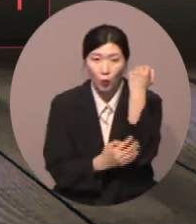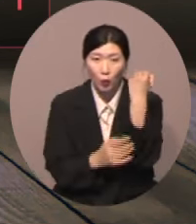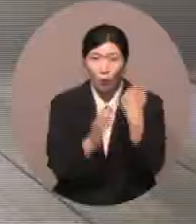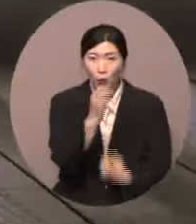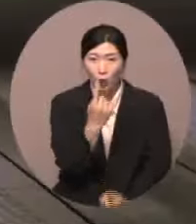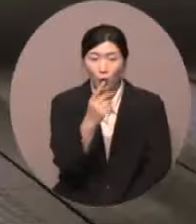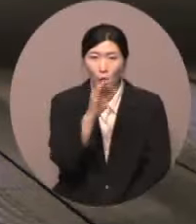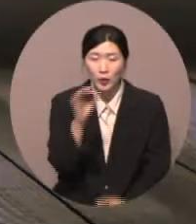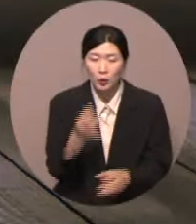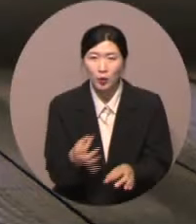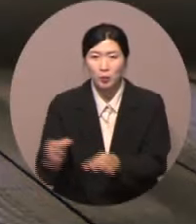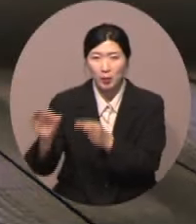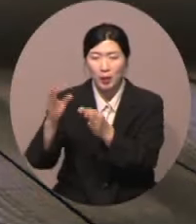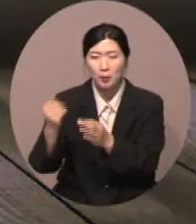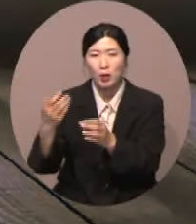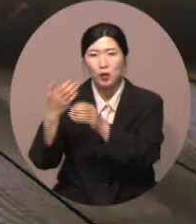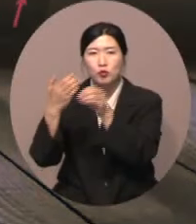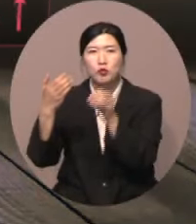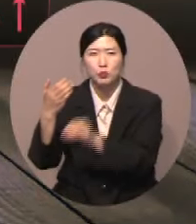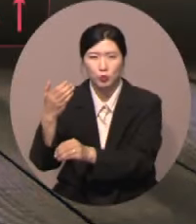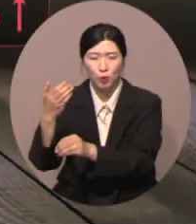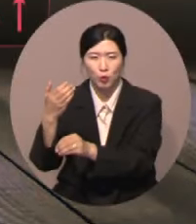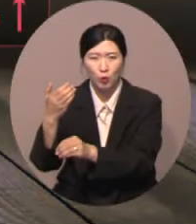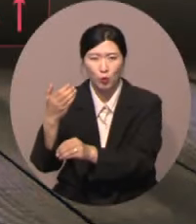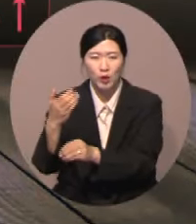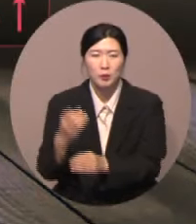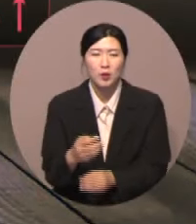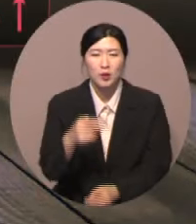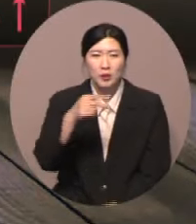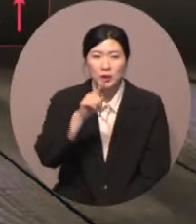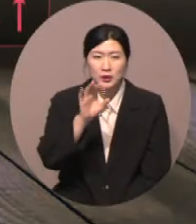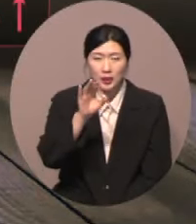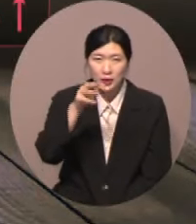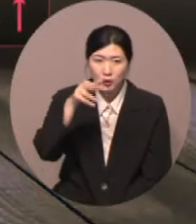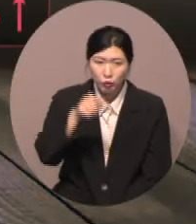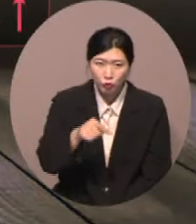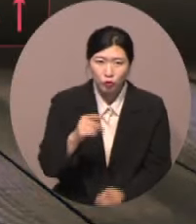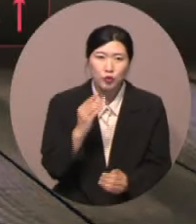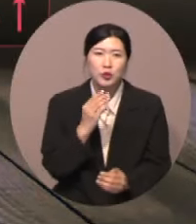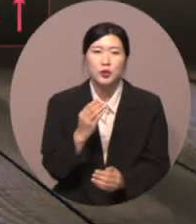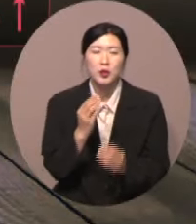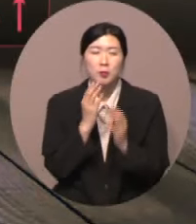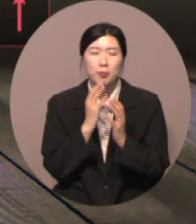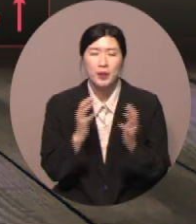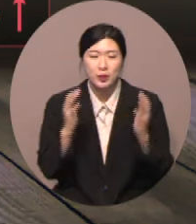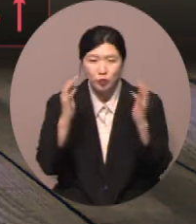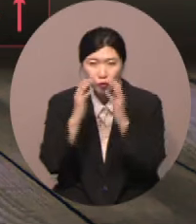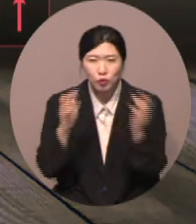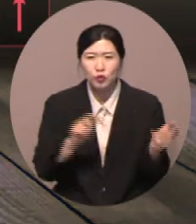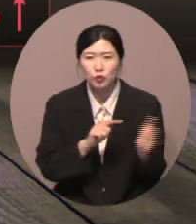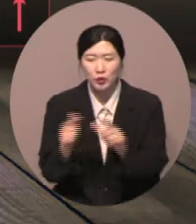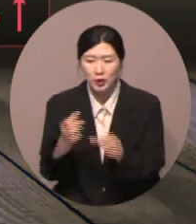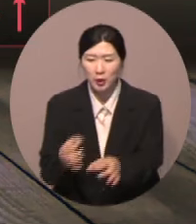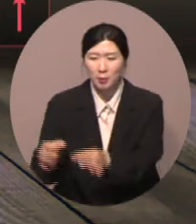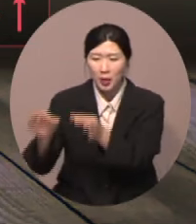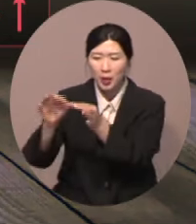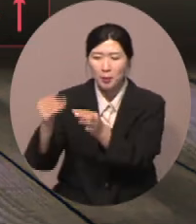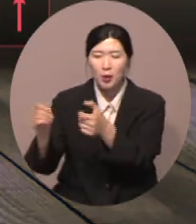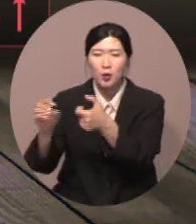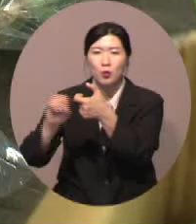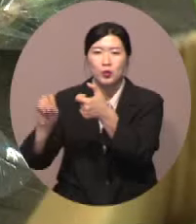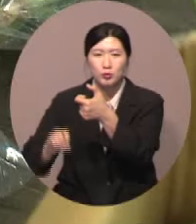올랐습니다. 청상추와 배추, 무도 평년가 대비 50% 넘게 오르는 등 가게에 큰 부담이 되고